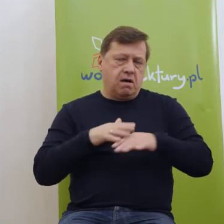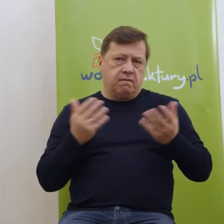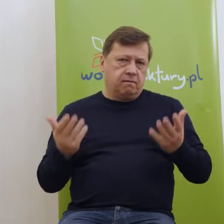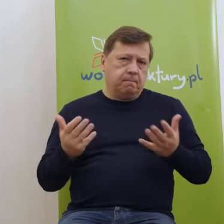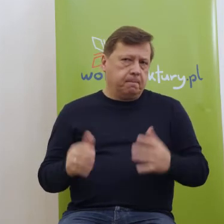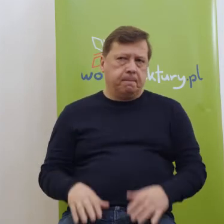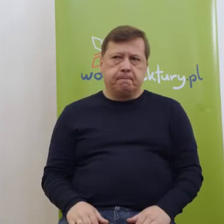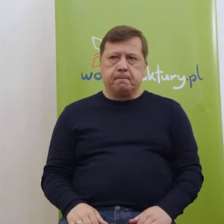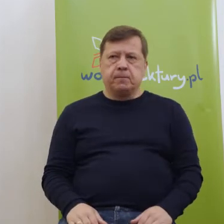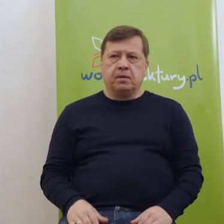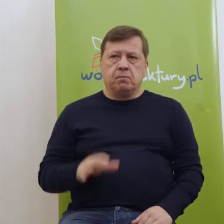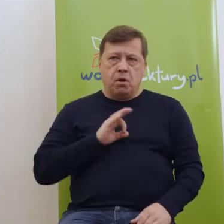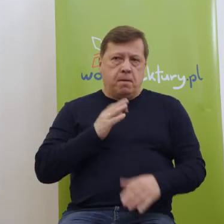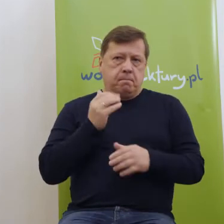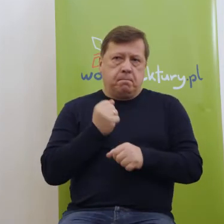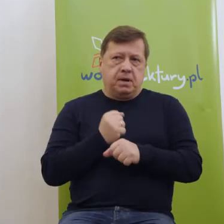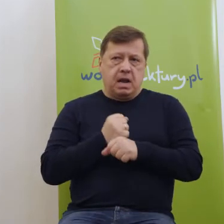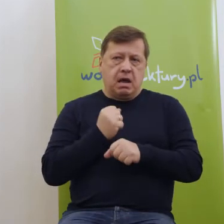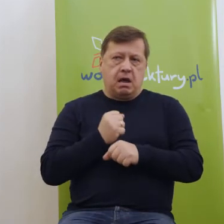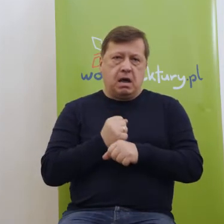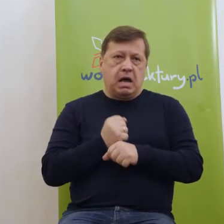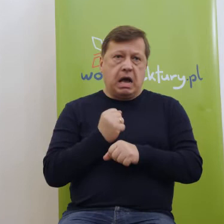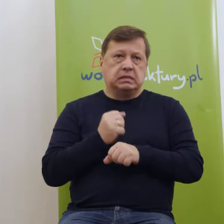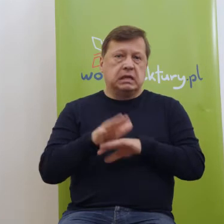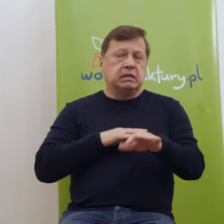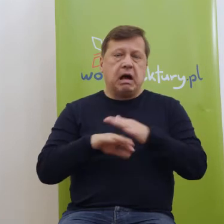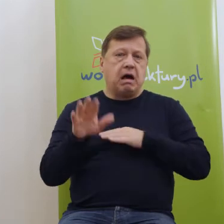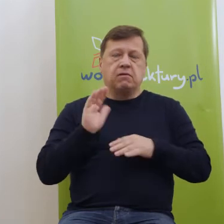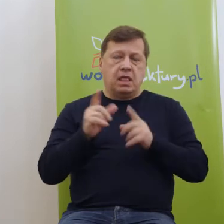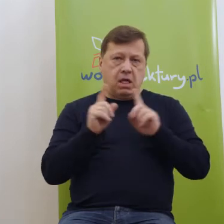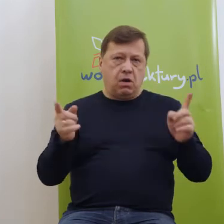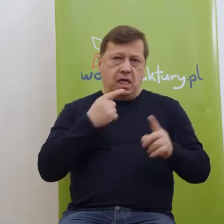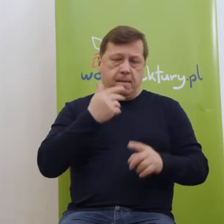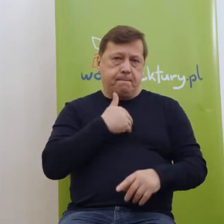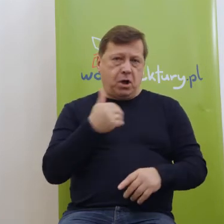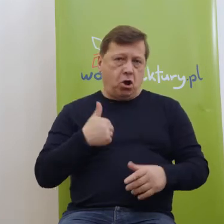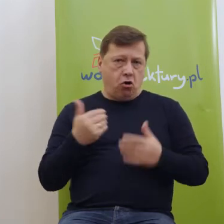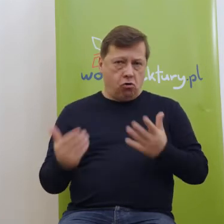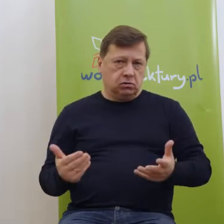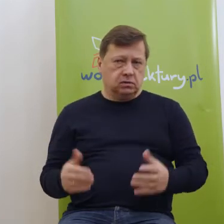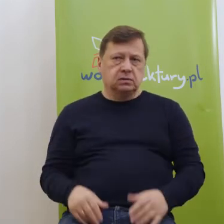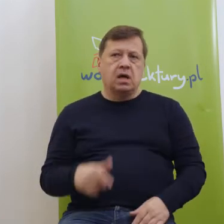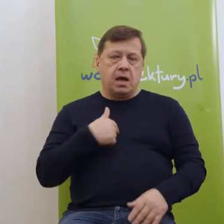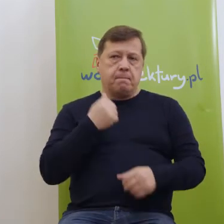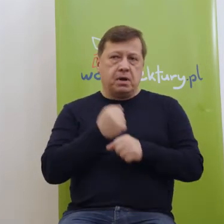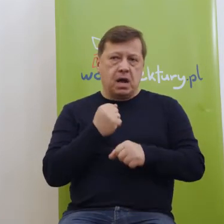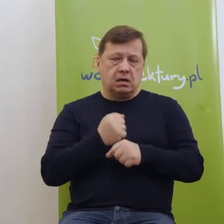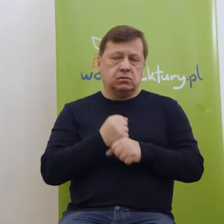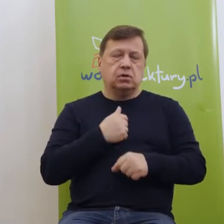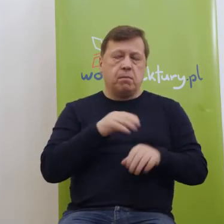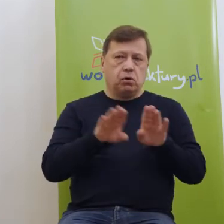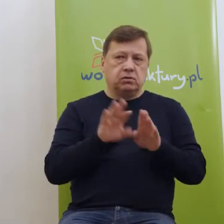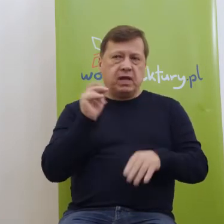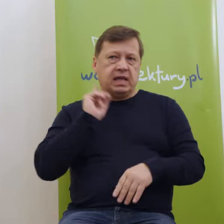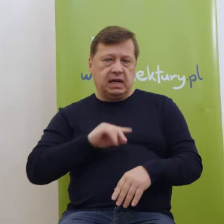zawodowa. Ja jestem tak naprawdę po prostu zwyczajnie nauczycielką języka polskiego, pracuję w liceum i w podstawówce. No i moje